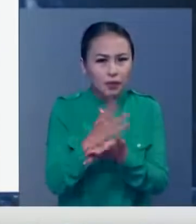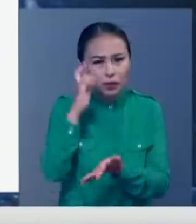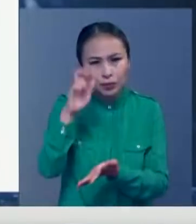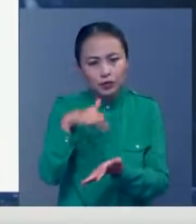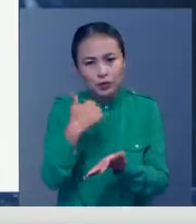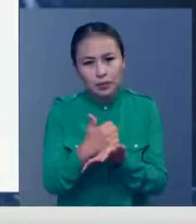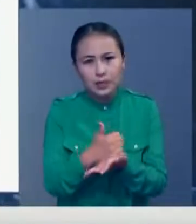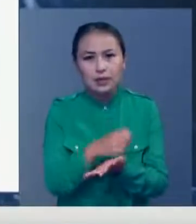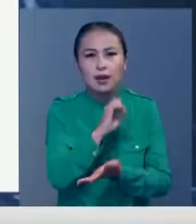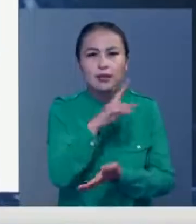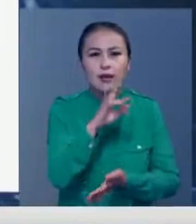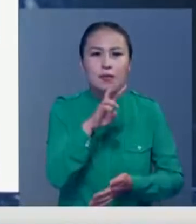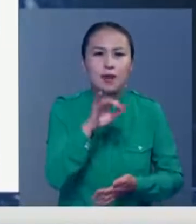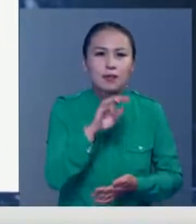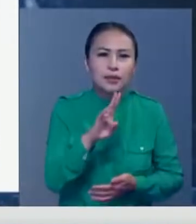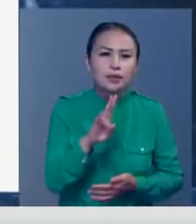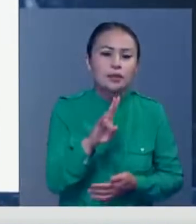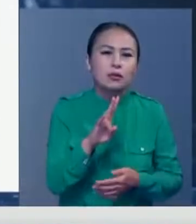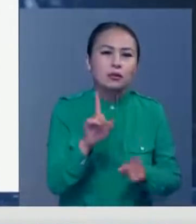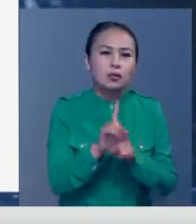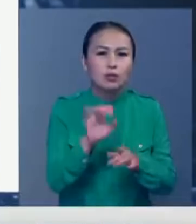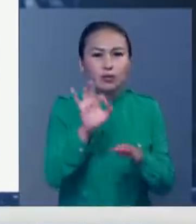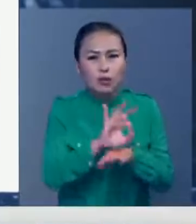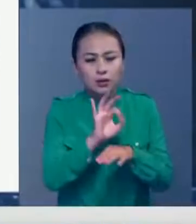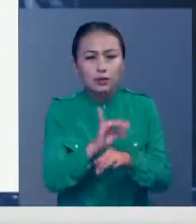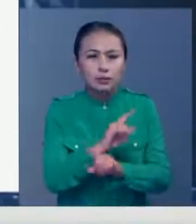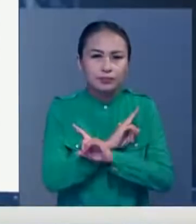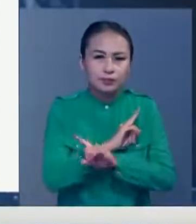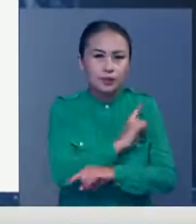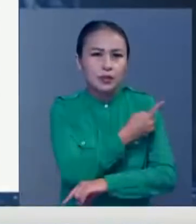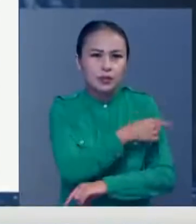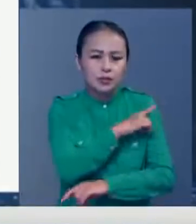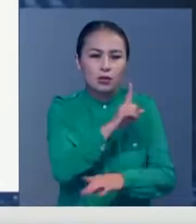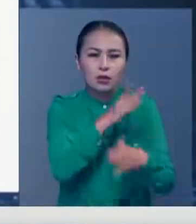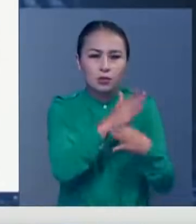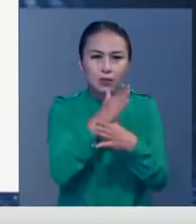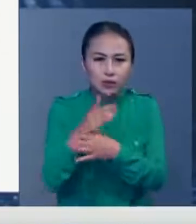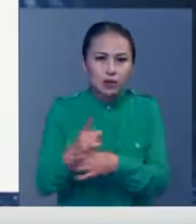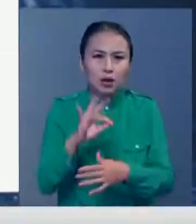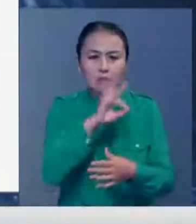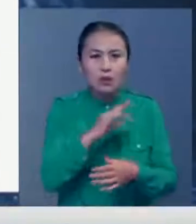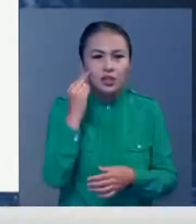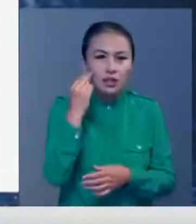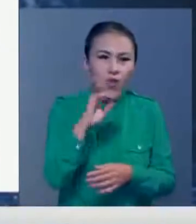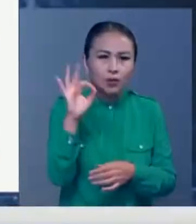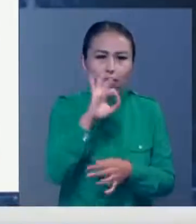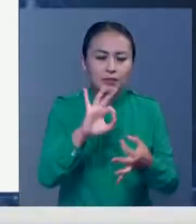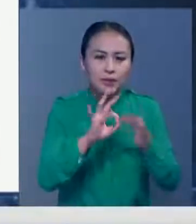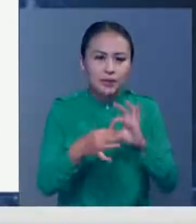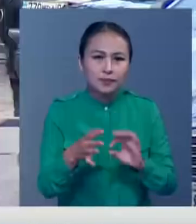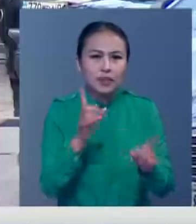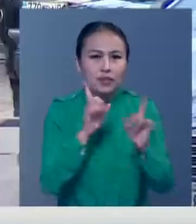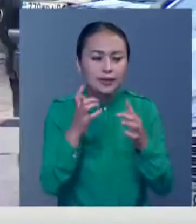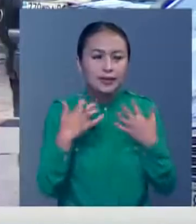басшысы. Сонымен қатар Асқар Мамин дертке шалдығу мен адам өлімі, медициналық көмектің қол жетімділігі мен сапасы жайында мәлімет